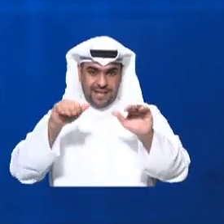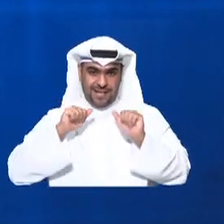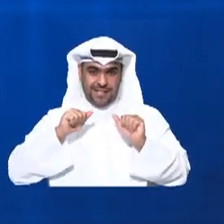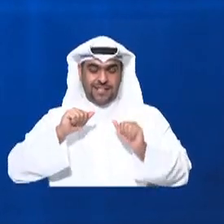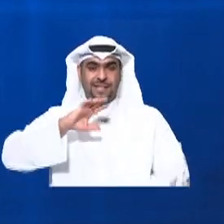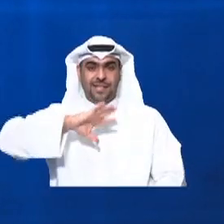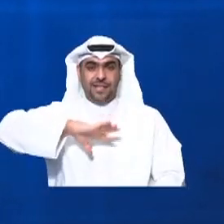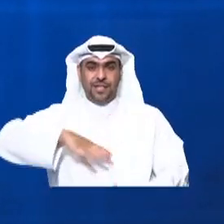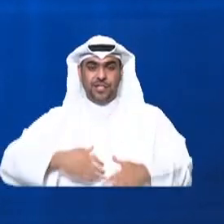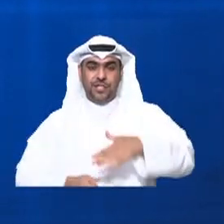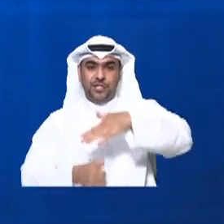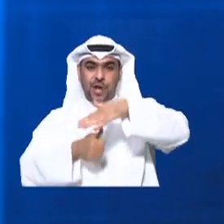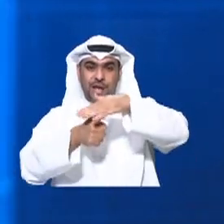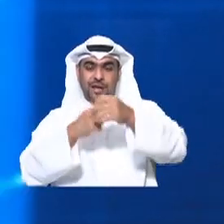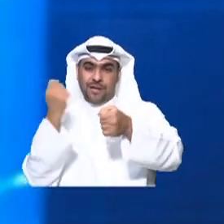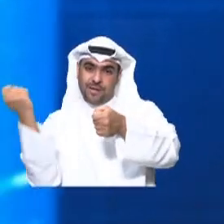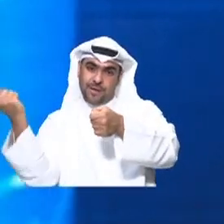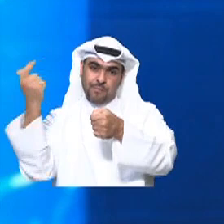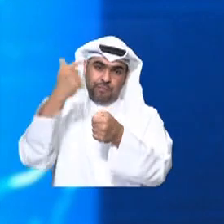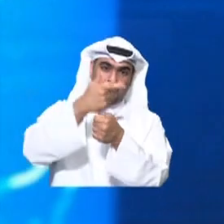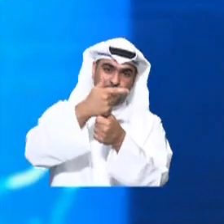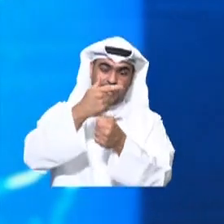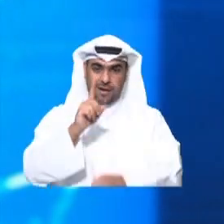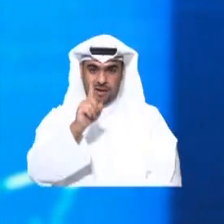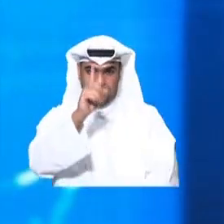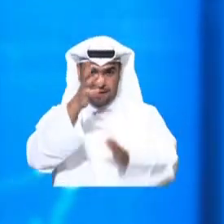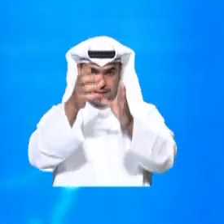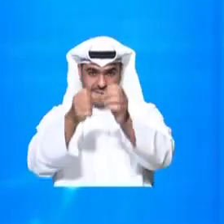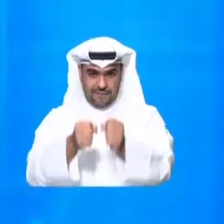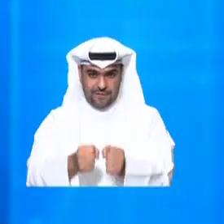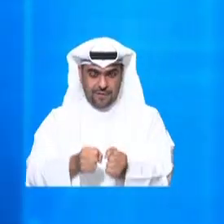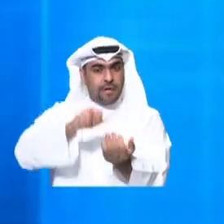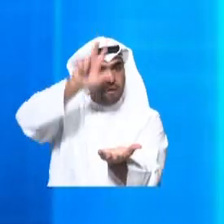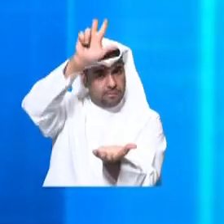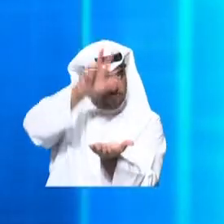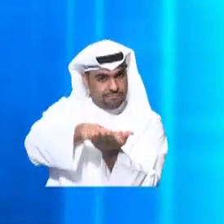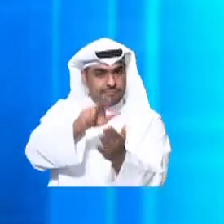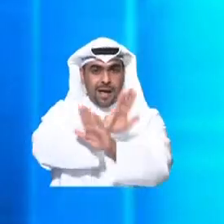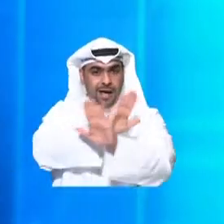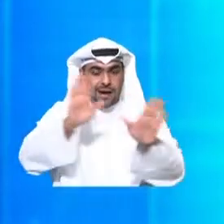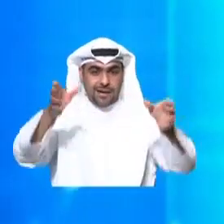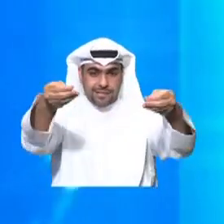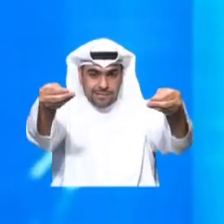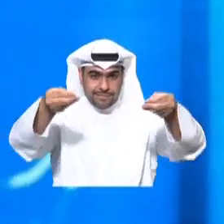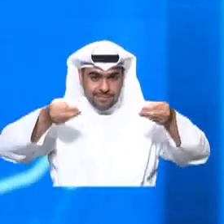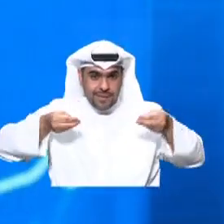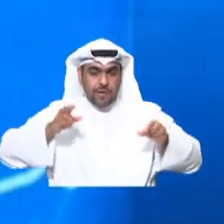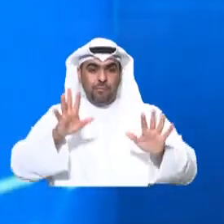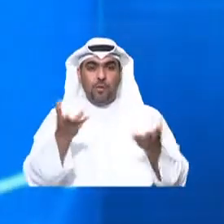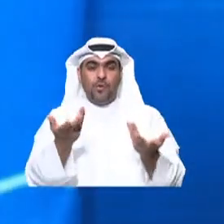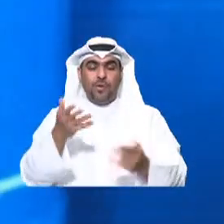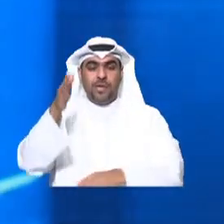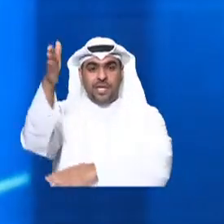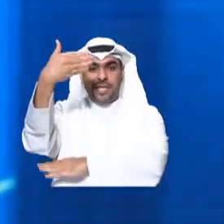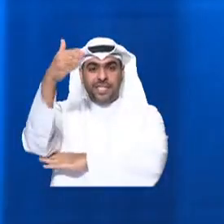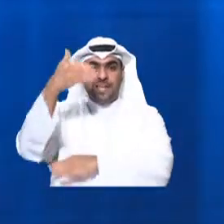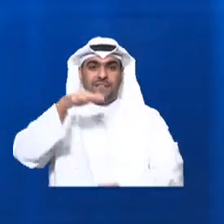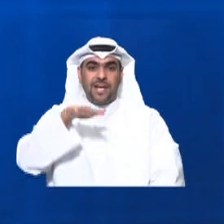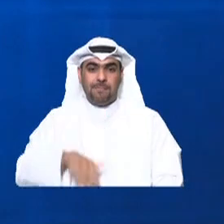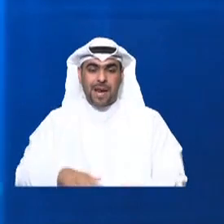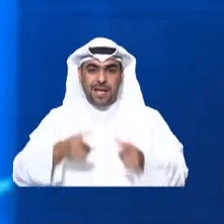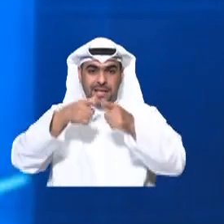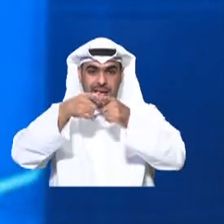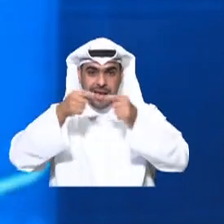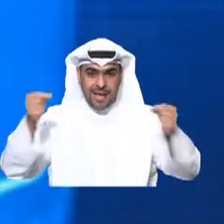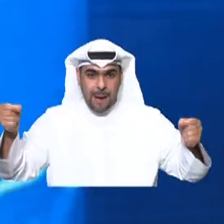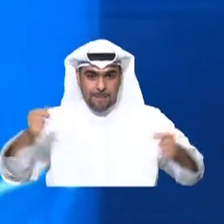الله أوراق اعتماد كل من السفير مورينو ياسوناري سفيرا لليابان، والسفير علي بن